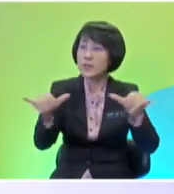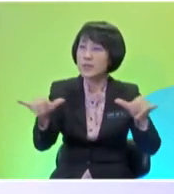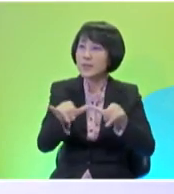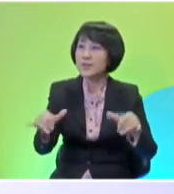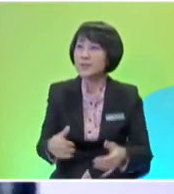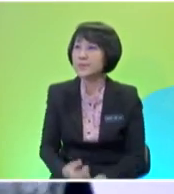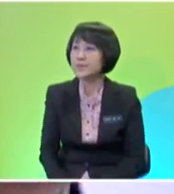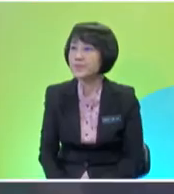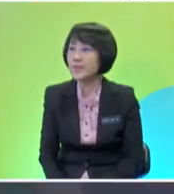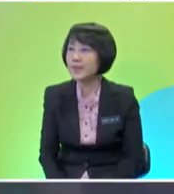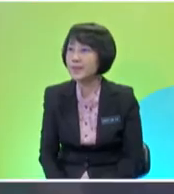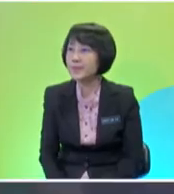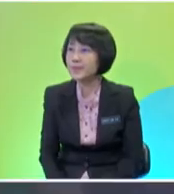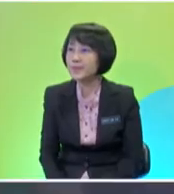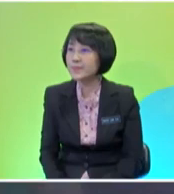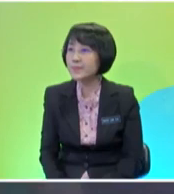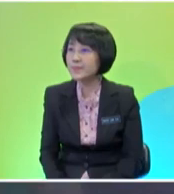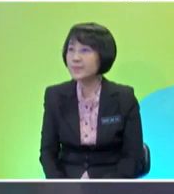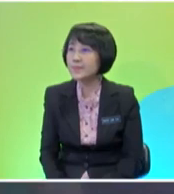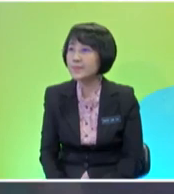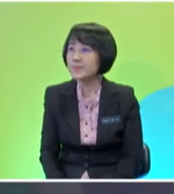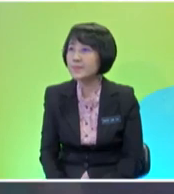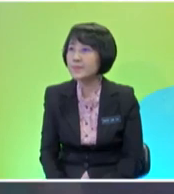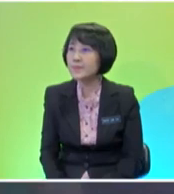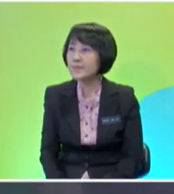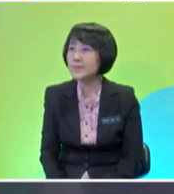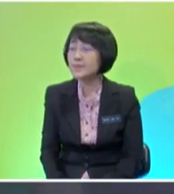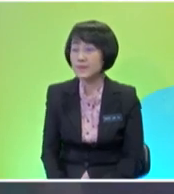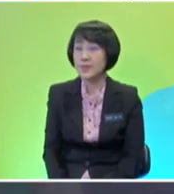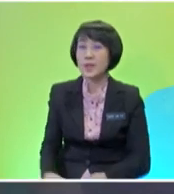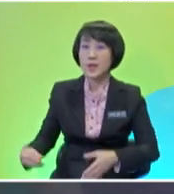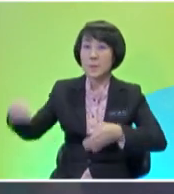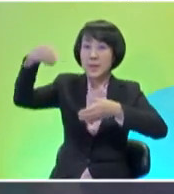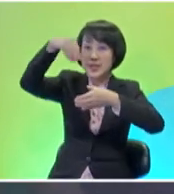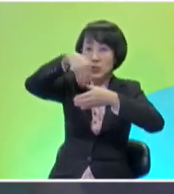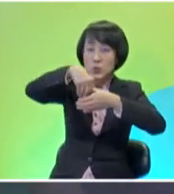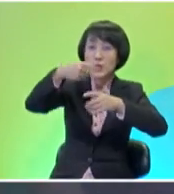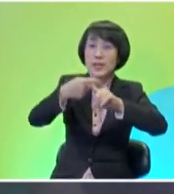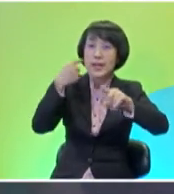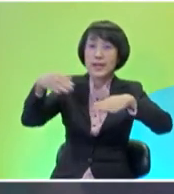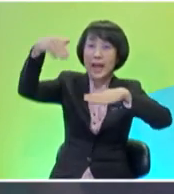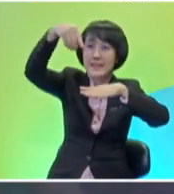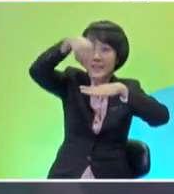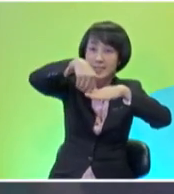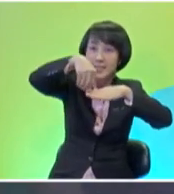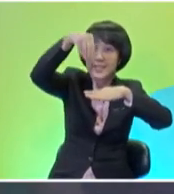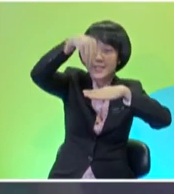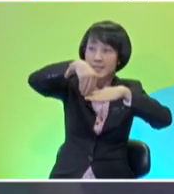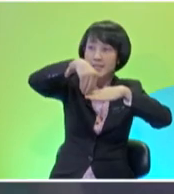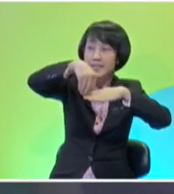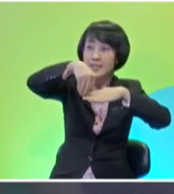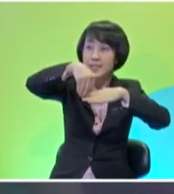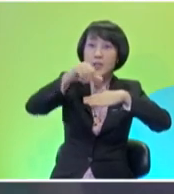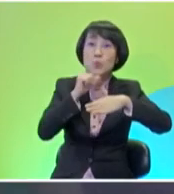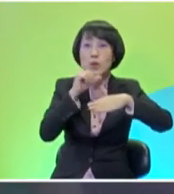saya tengok Ifan punya. Okey. Okay. Boleh tak? Oh, Ifan masuk daripada atas, Ifan. Oh, masuk di atas. Sebab atas lebih besar berbanding yang bawah. Okey, nak mudah,